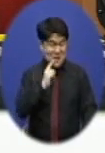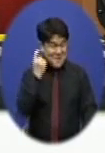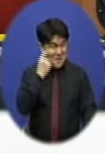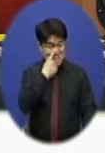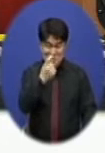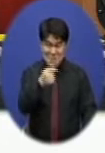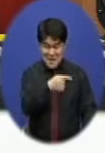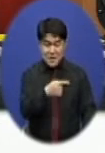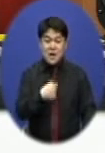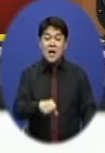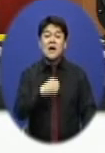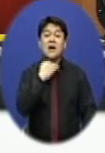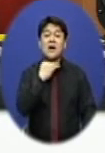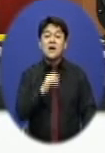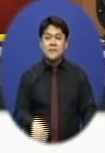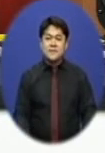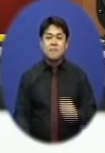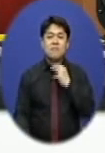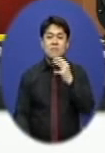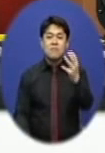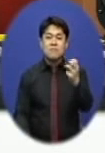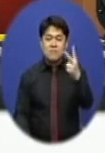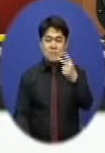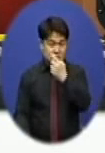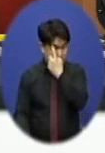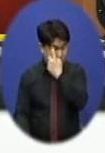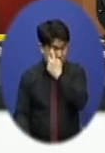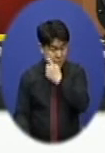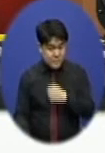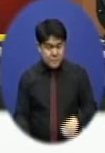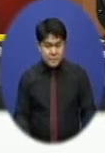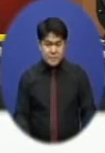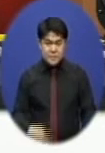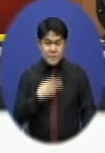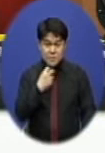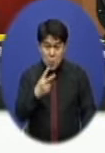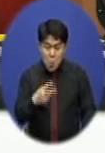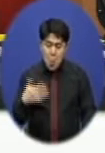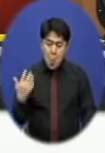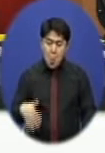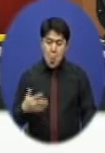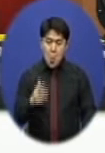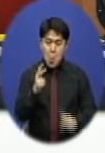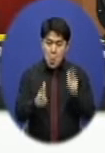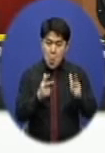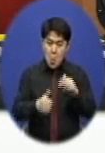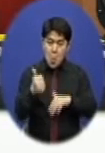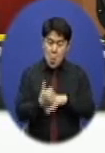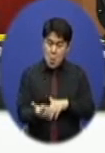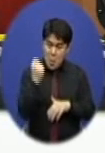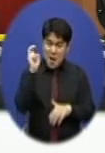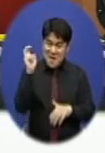아드님은 몇 살이세요? 32이요. 네. 아이고. 아유. 아니 그래도 사업하는데 빨리 성공했나